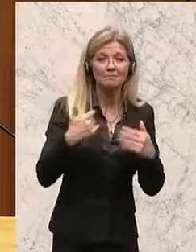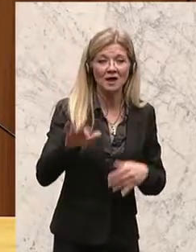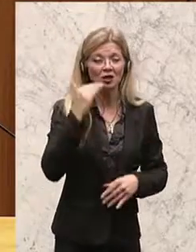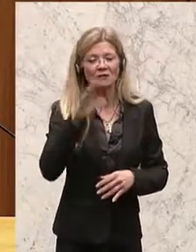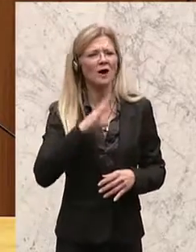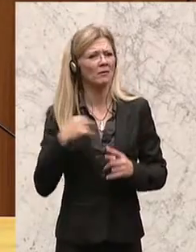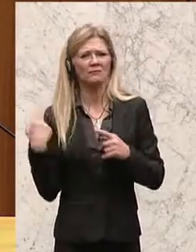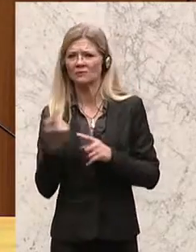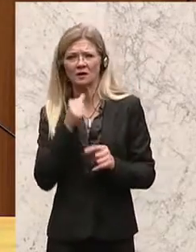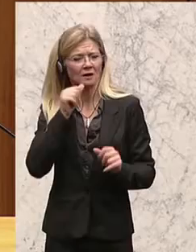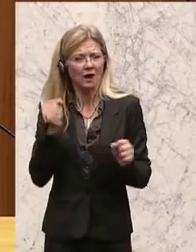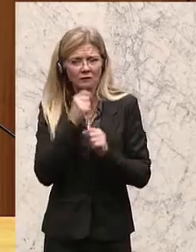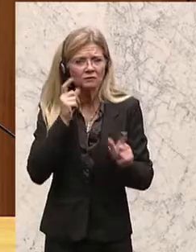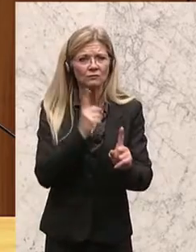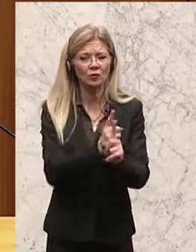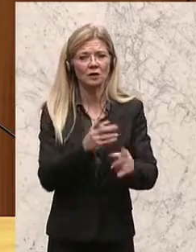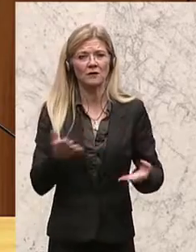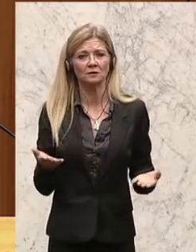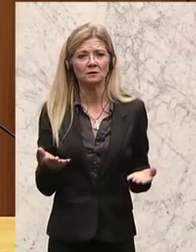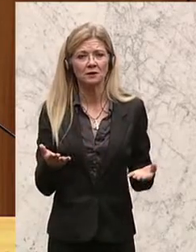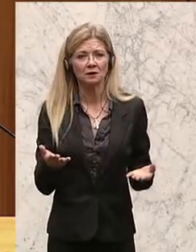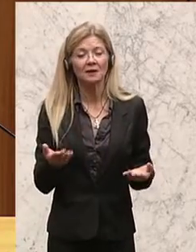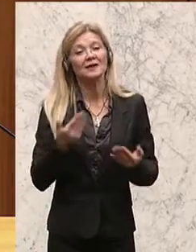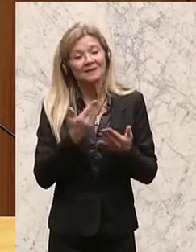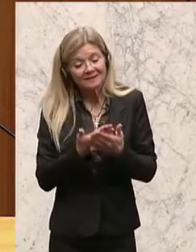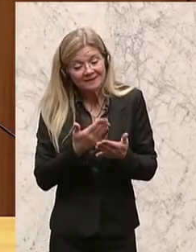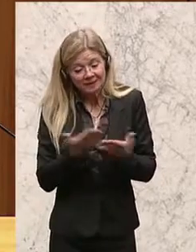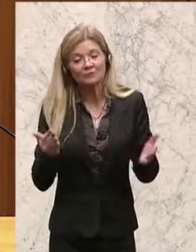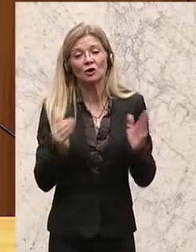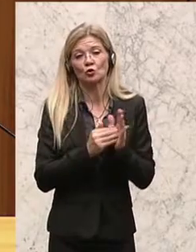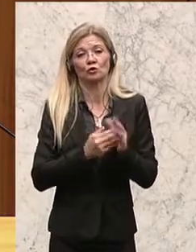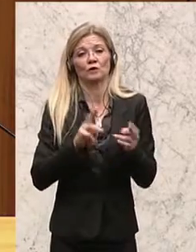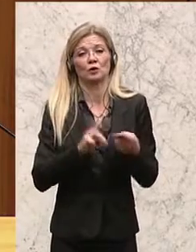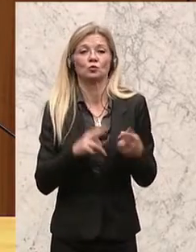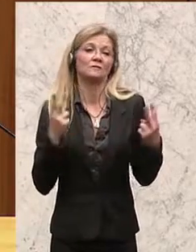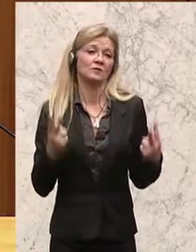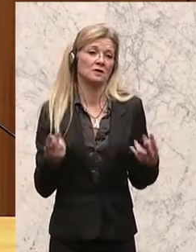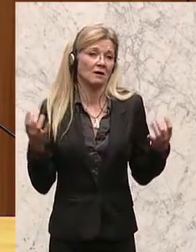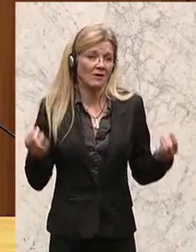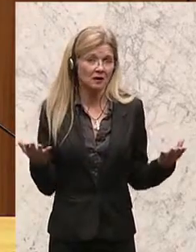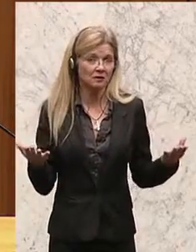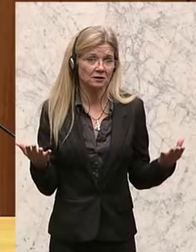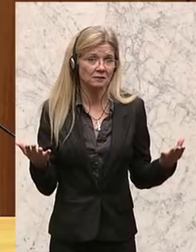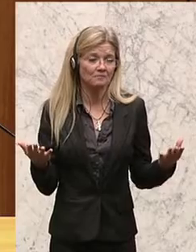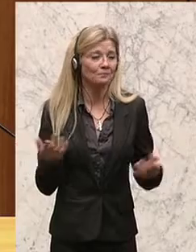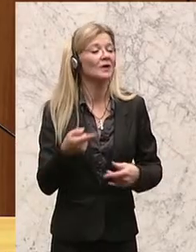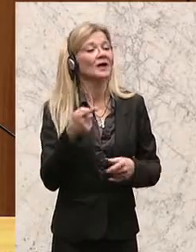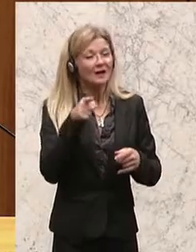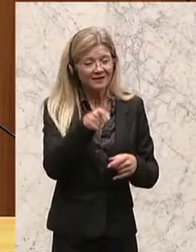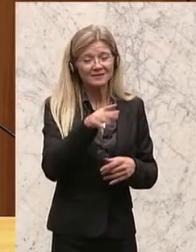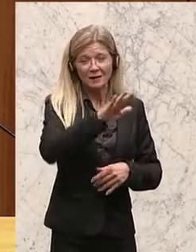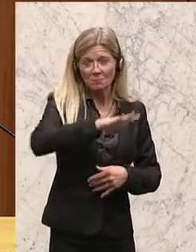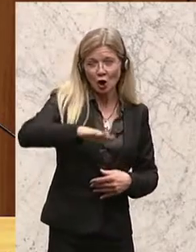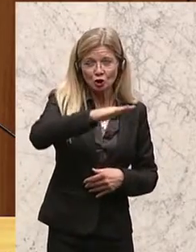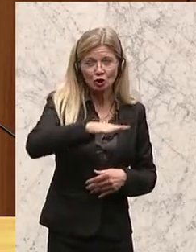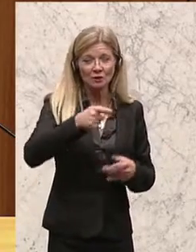es nicht und wir können uns teilweise eben auch nicht vollziehen und daher ist es ebenso notwendig und so wichtig dass wir uns in wirklich vor allem in den belasteten branchen hier